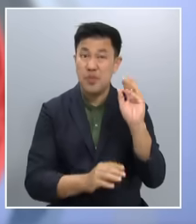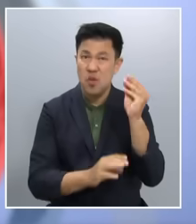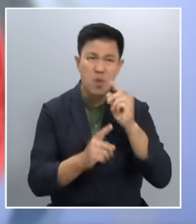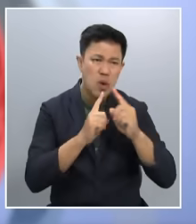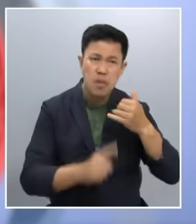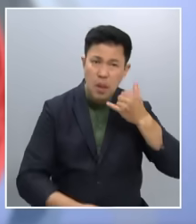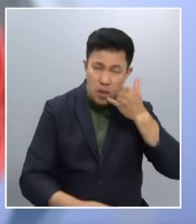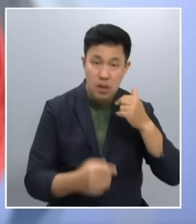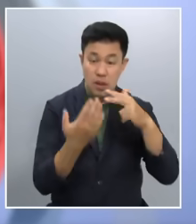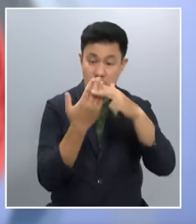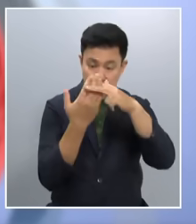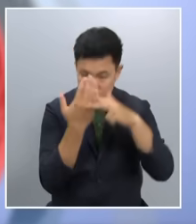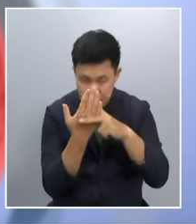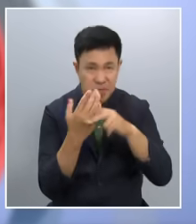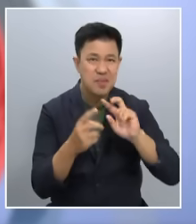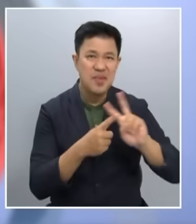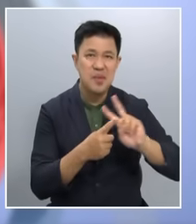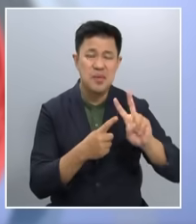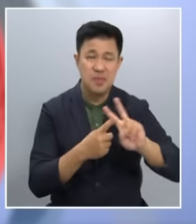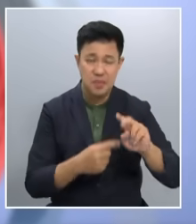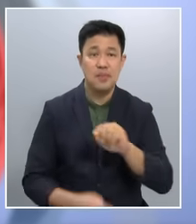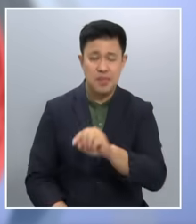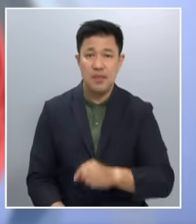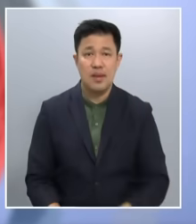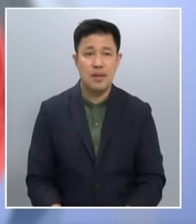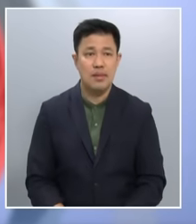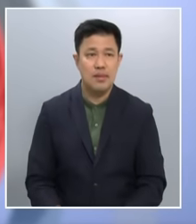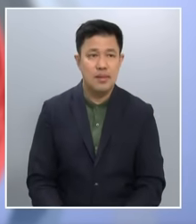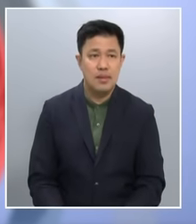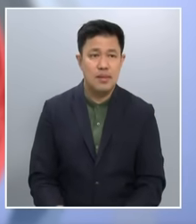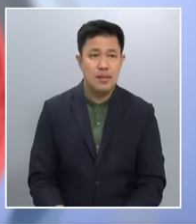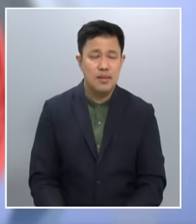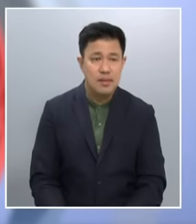เดี๋ยวมันมีช่วงที่2ต่อเนื่องจากเมื่อกี้นี้เอาลงไปฟังอันนี้นะครับ